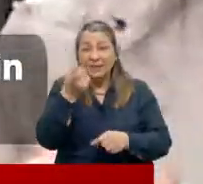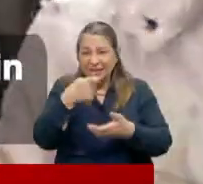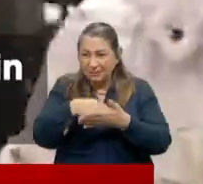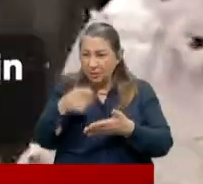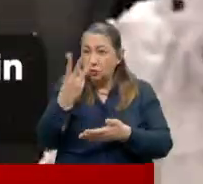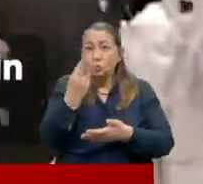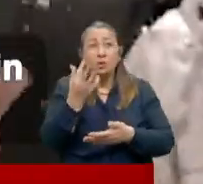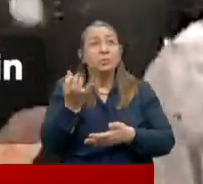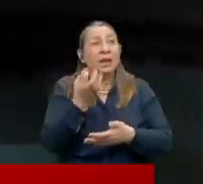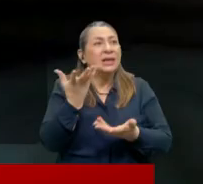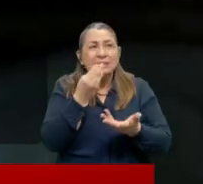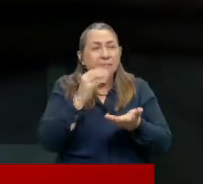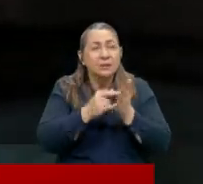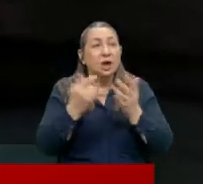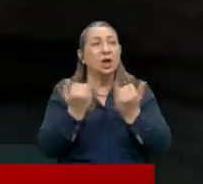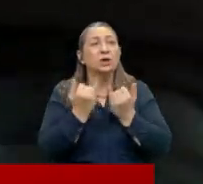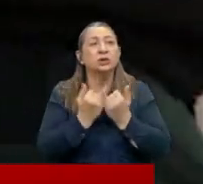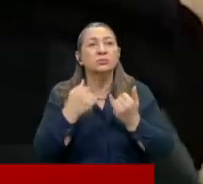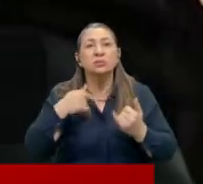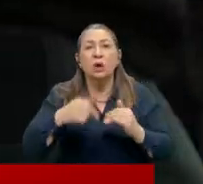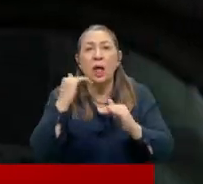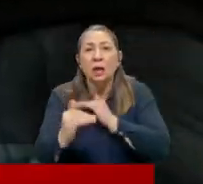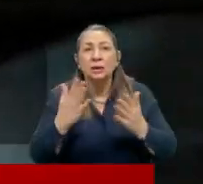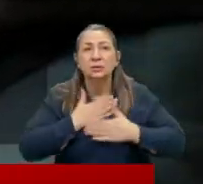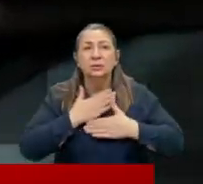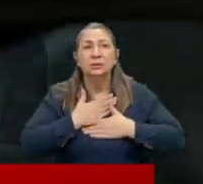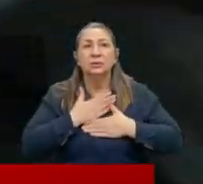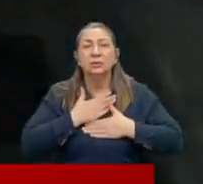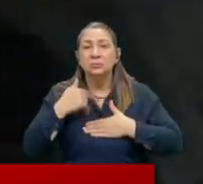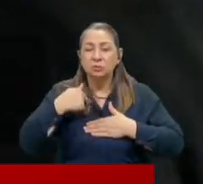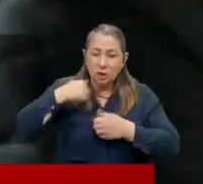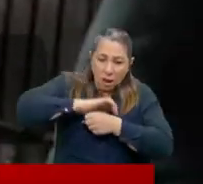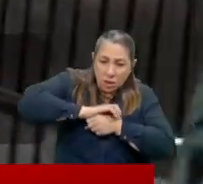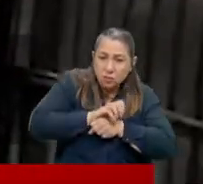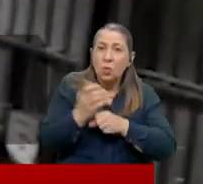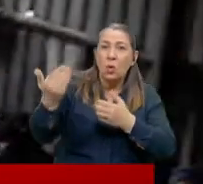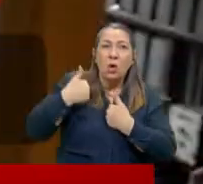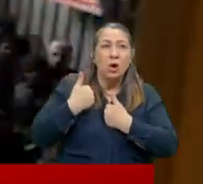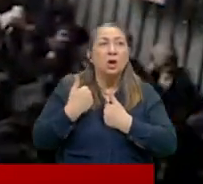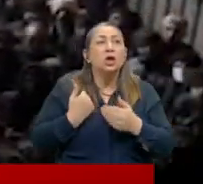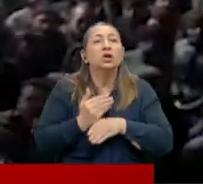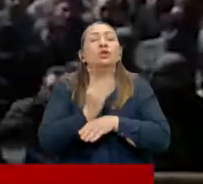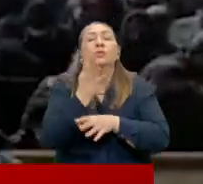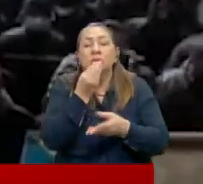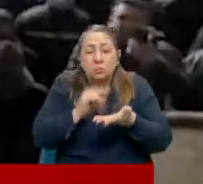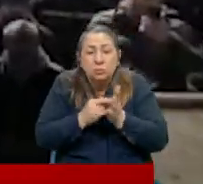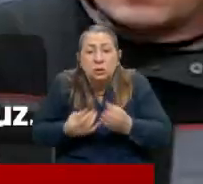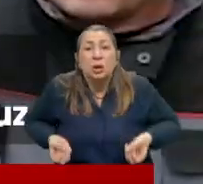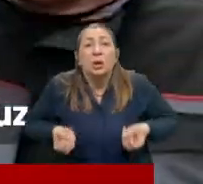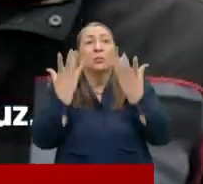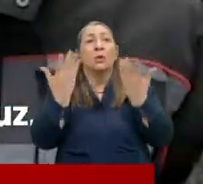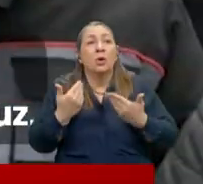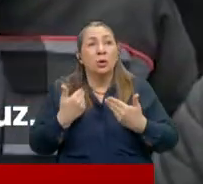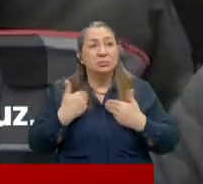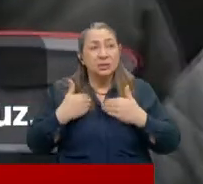alıyor 3,5 milyar nasıl geçinecek? Kardeşim biz buranın halkıyız. Burada biz sömürülüyoruz. Yaşayamıyoruz, geçinemiyoruz.